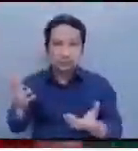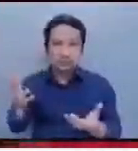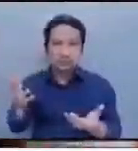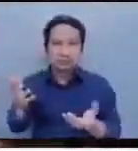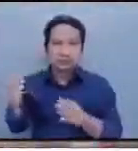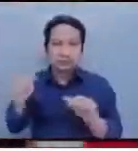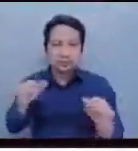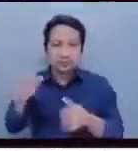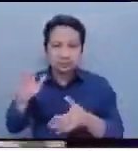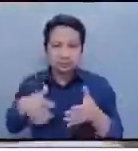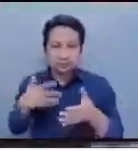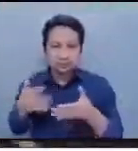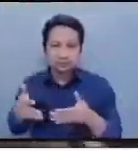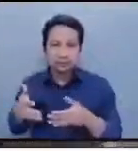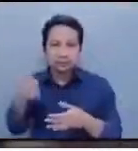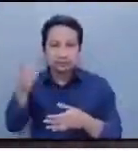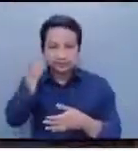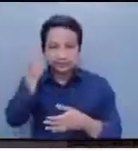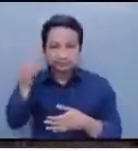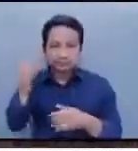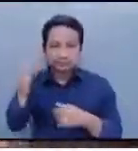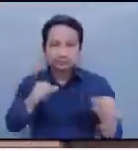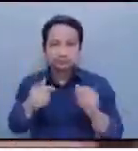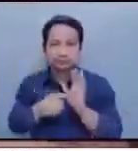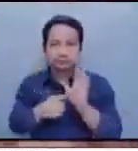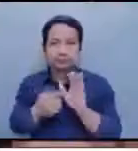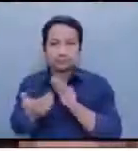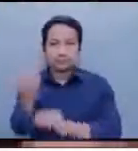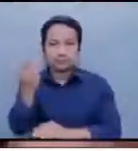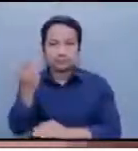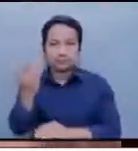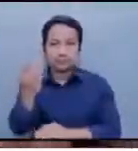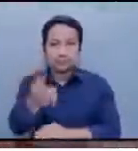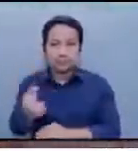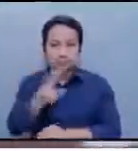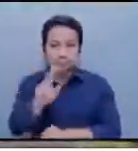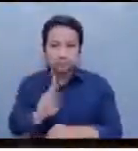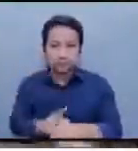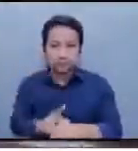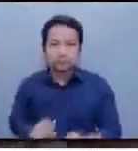aktibidad. Daniel Manalastas para sa Morning Show ng Bayan, Rise and Shine Pilipinas.